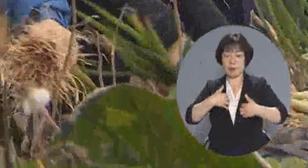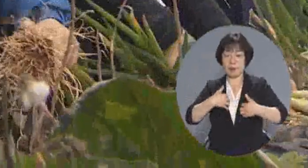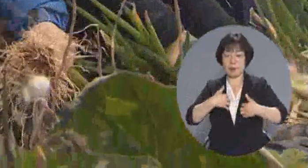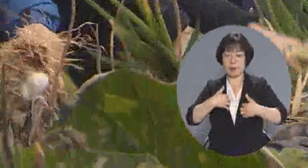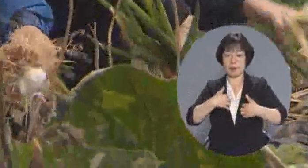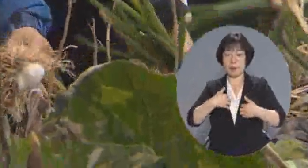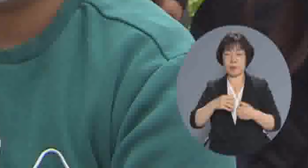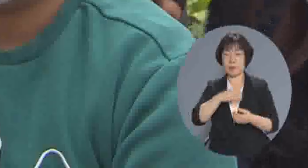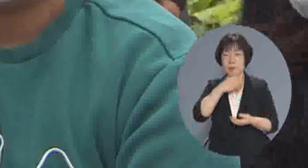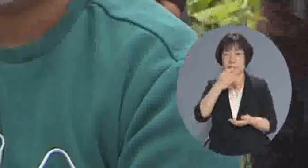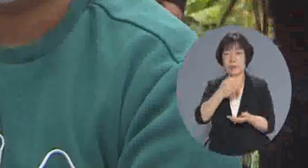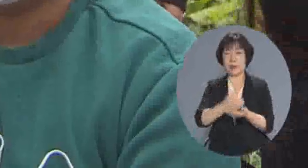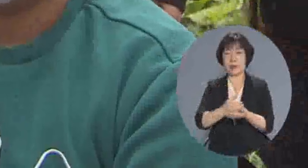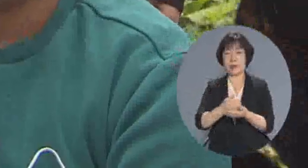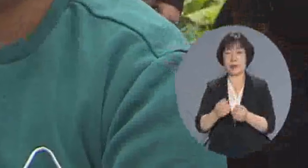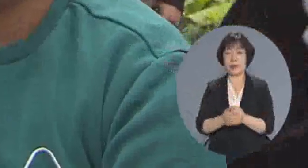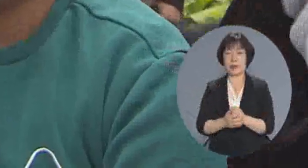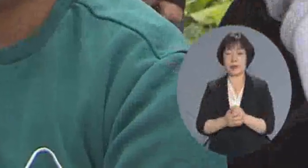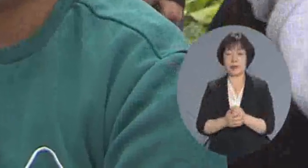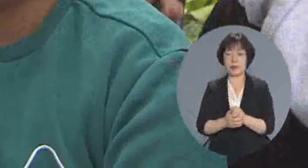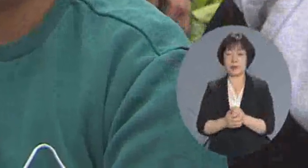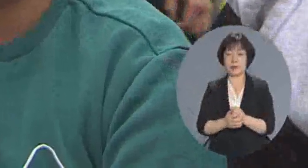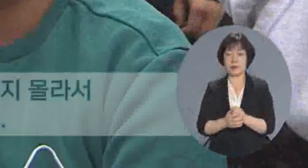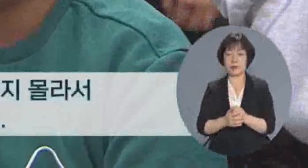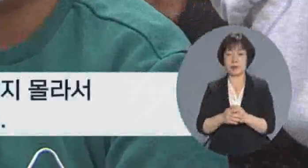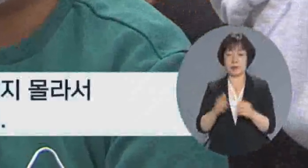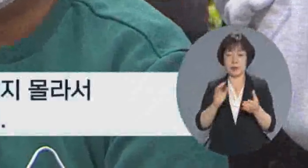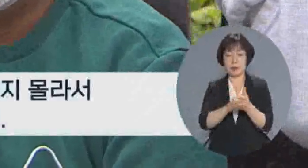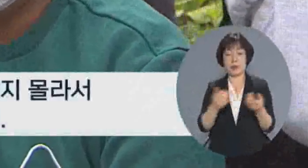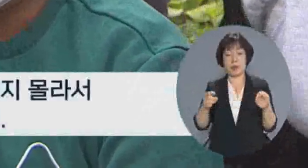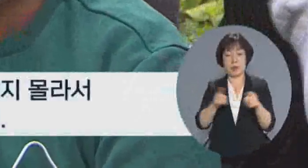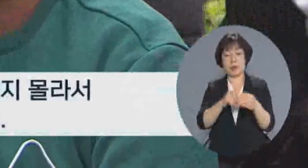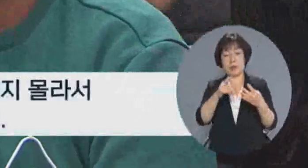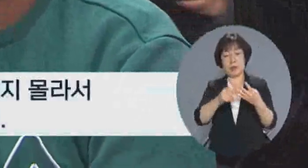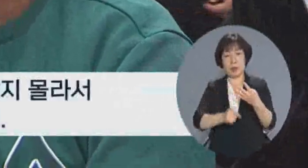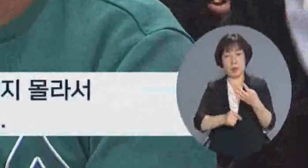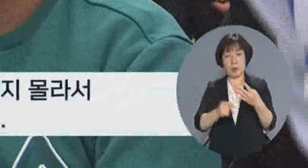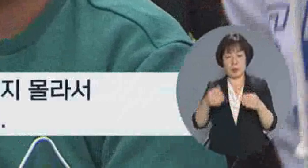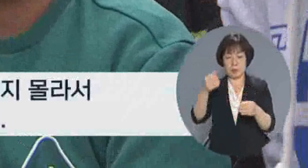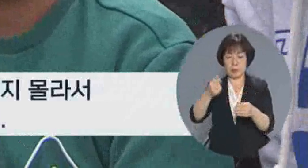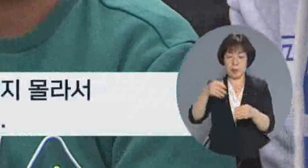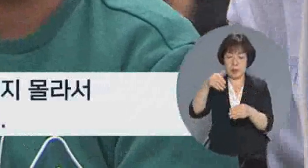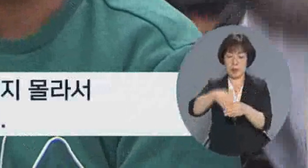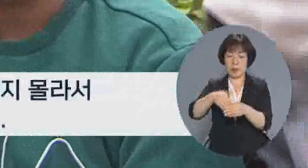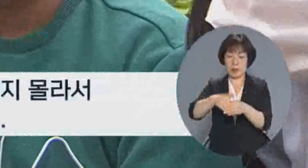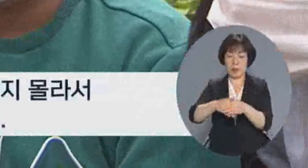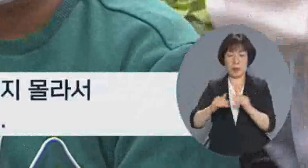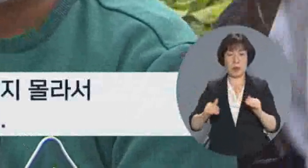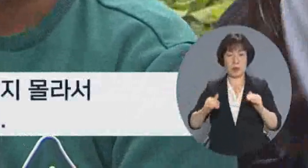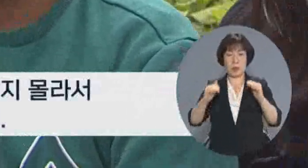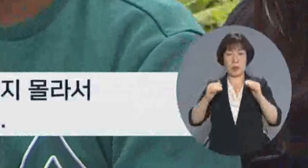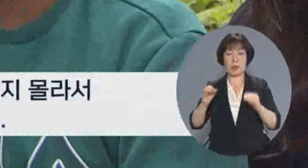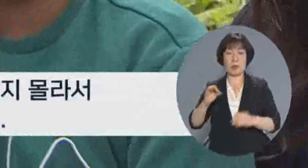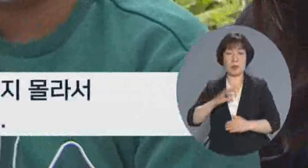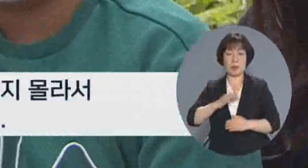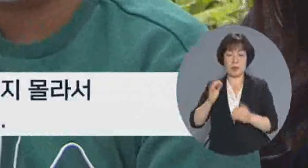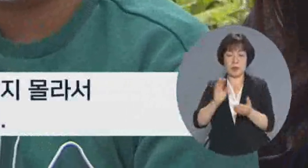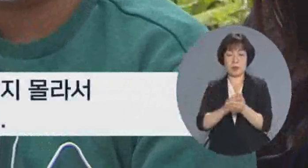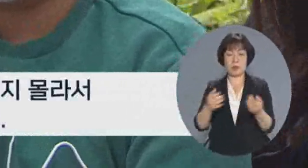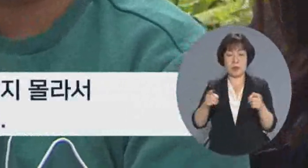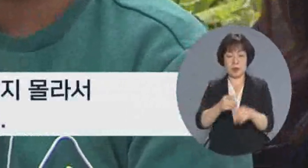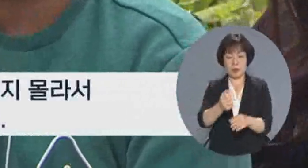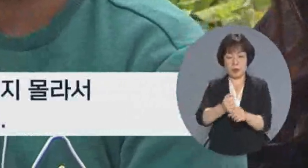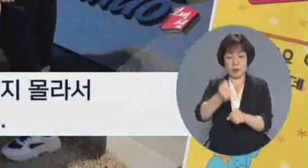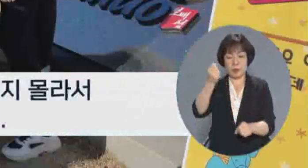뿌듯함을 느낍니다. 4월 초에 친구들이랑 심었는데 이렇게 자랄 줄 몰라서 놀랐고요. 다음에 친구들이랑 이렇게